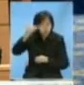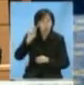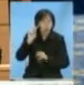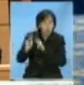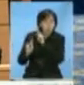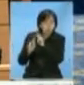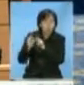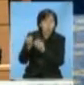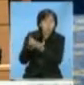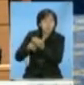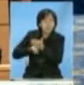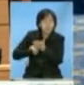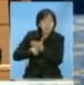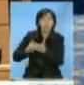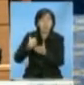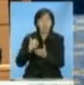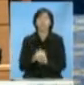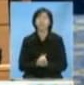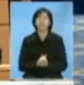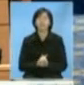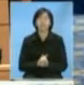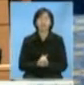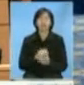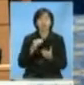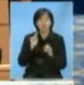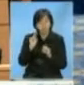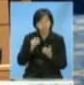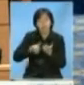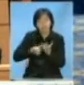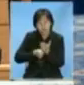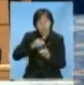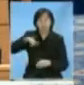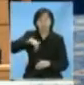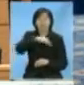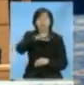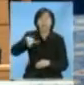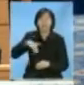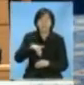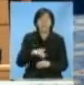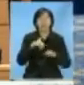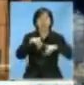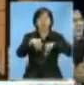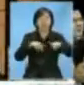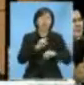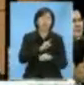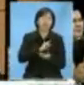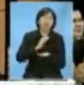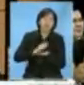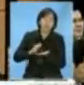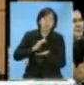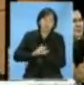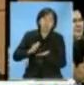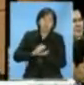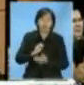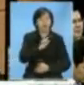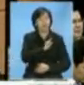ทั้งหนี้ทั้งหมดนี้ล้วนแต่เป็นภาระของพี่น้องประชาชนคนไทย